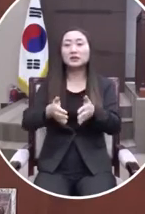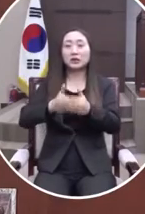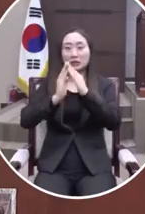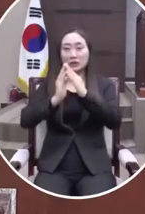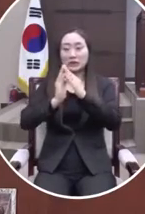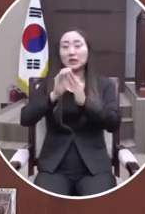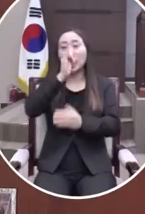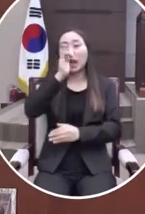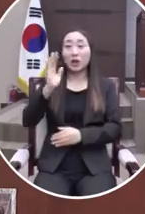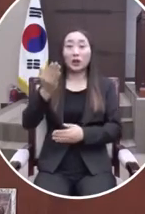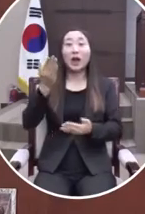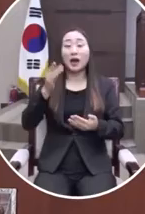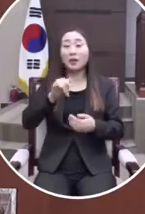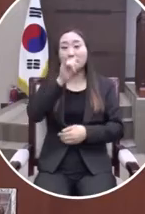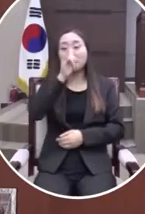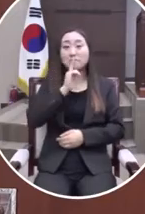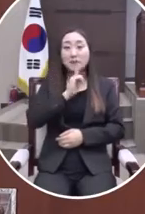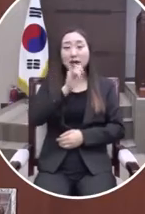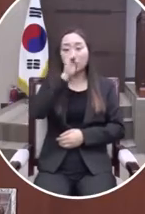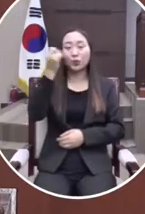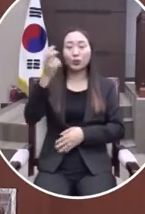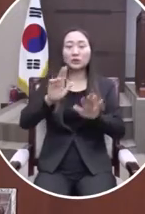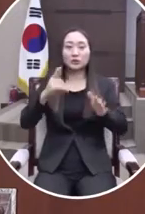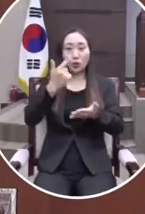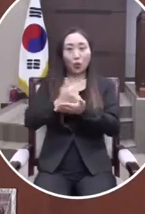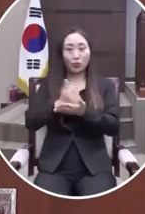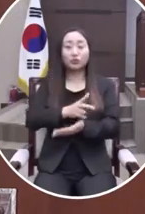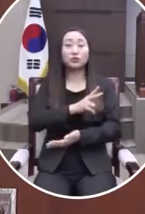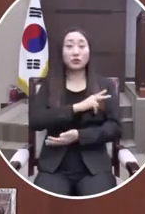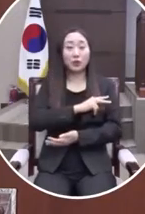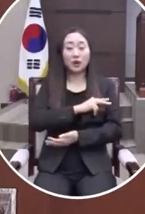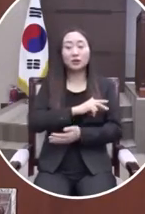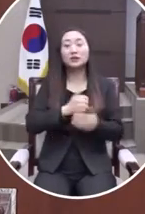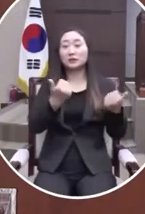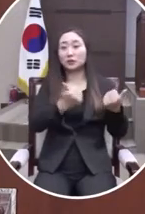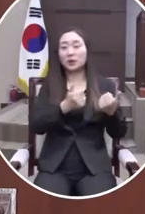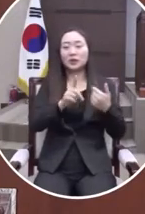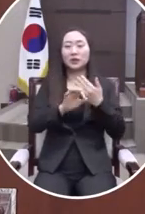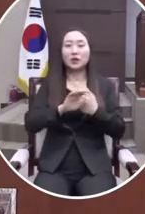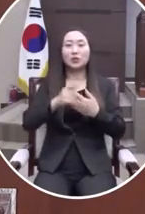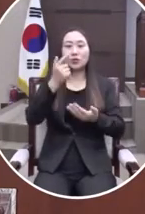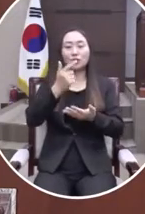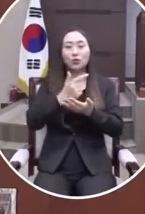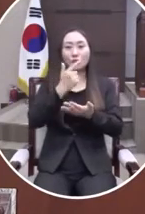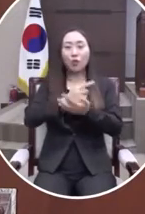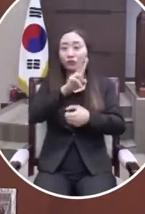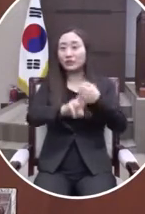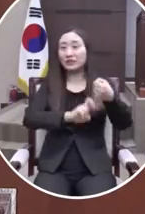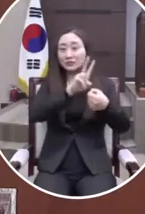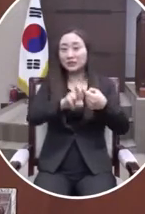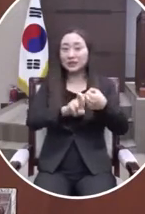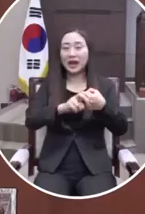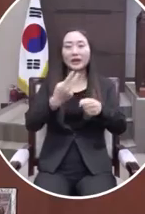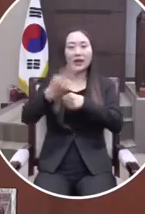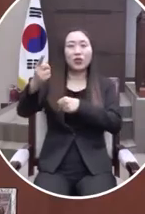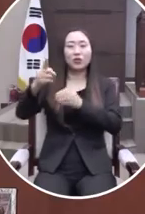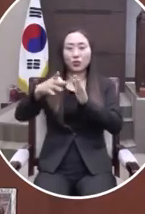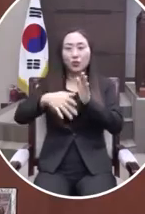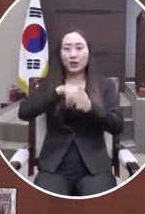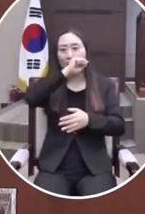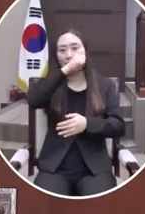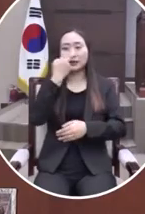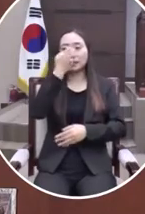위원회 설치를 두고 있습니다. 그리고 현재 노원구 의회는 노원구 22년 예산안을 심의 중에